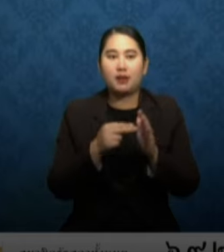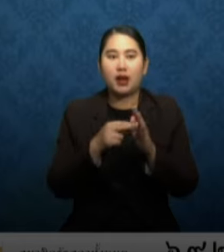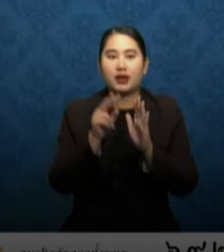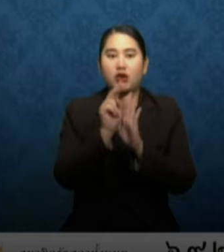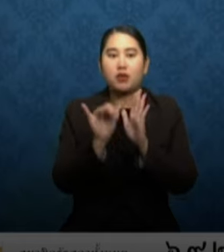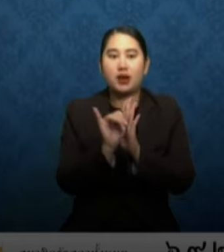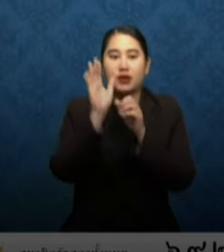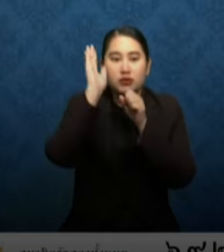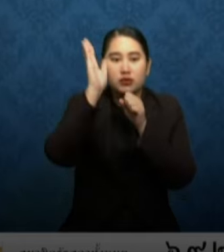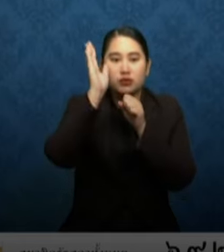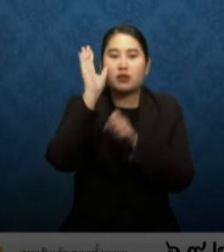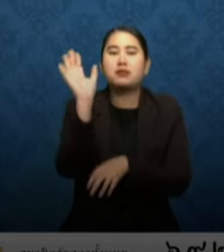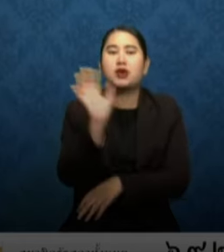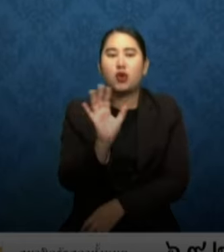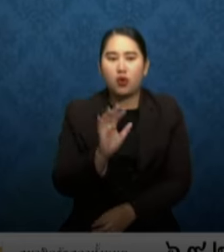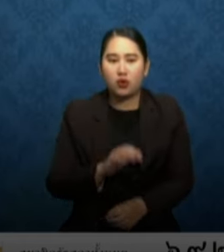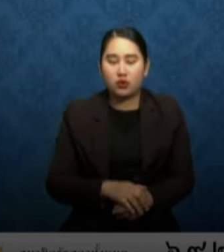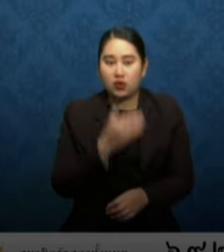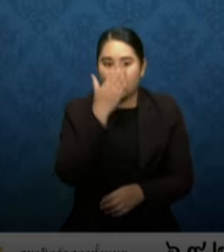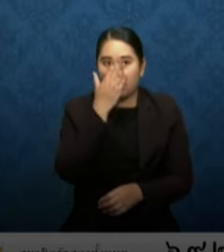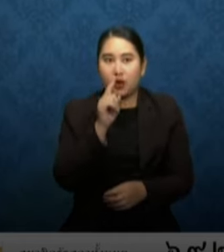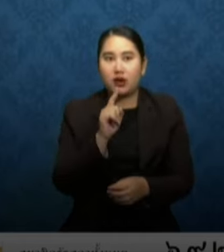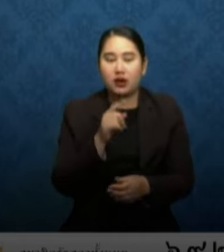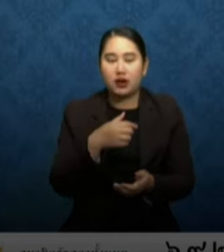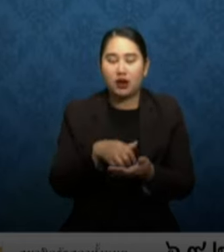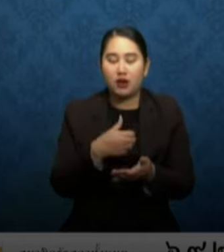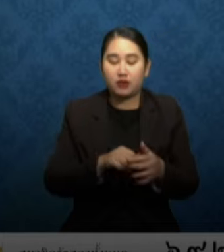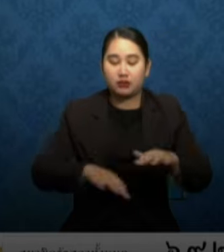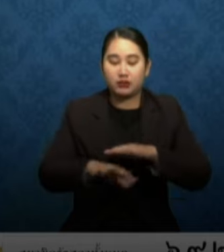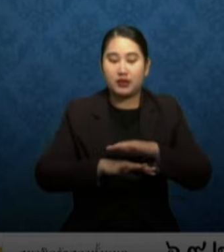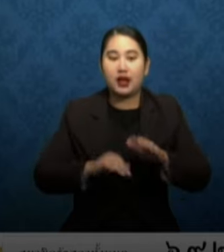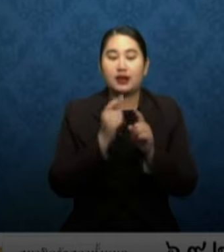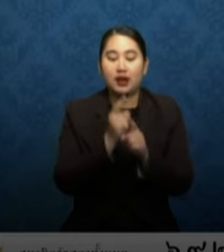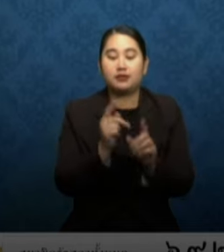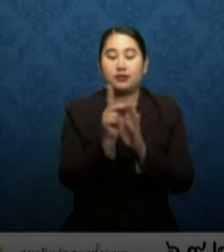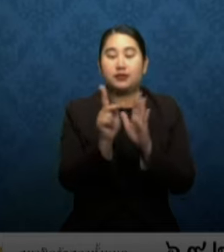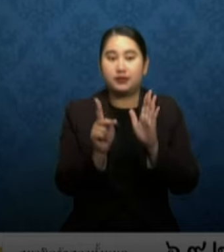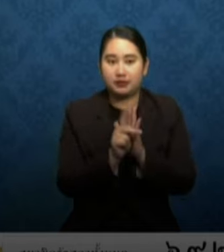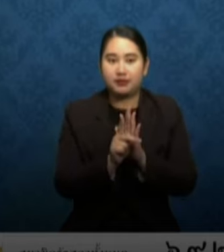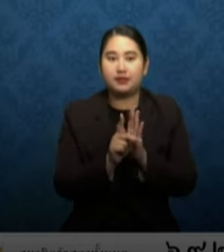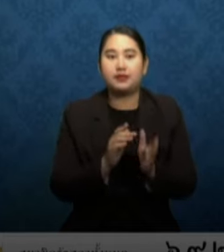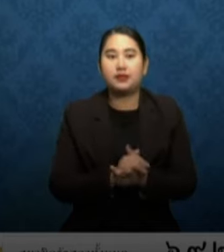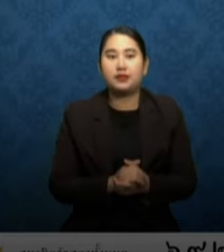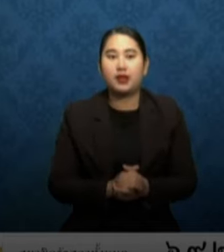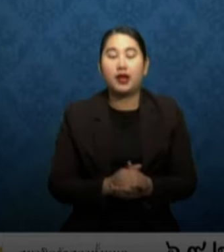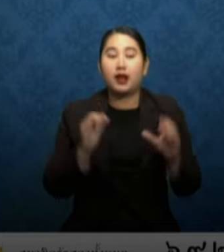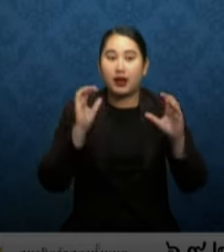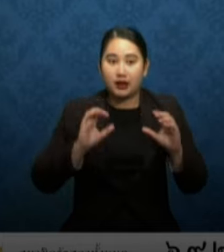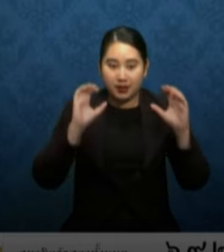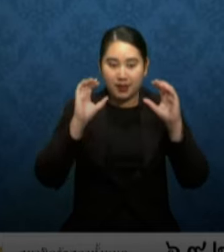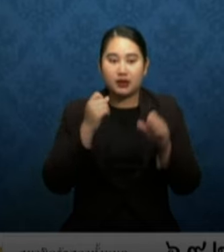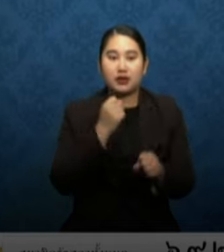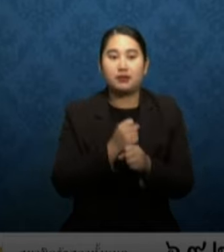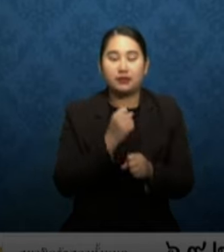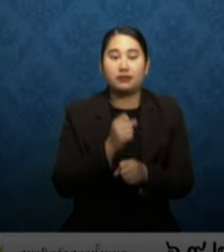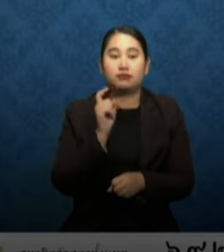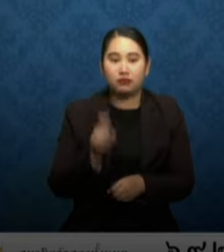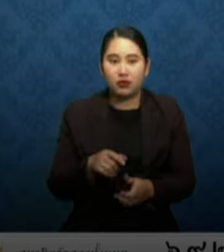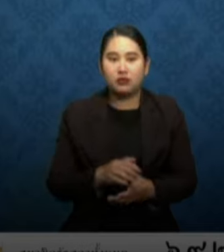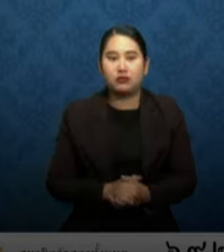นโยบายด้วยซ้ำครับท่านประธานเพราะนี่มันเป็นสิทธิ์ขั้นพื้นฐานตามกฎหมายที่ยังไงรัฐบาลก็ต้องทำ